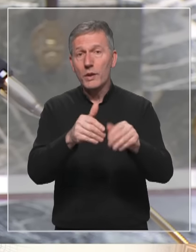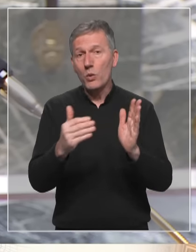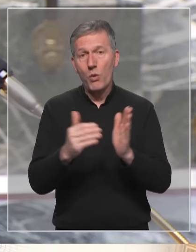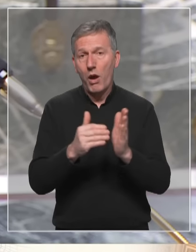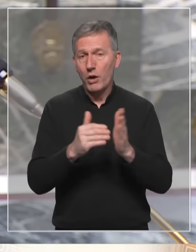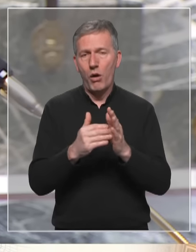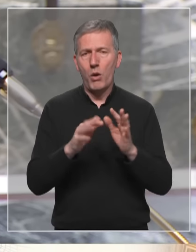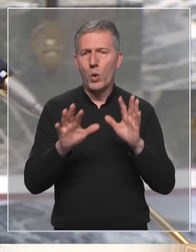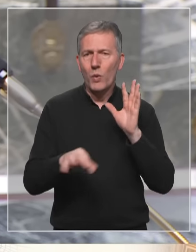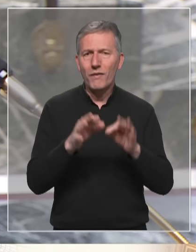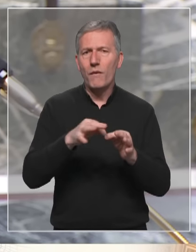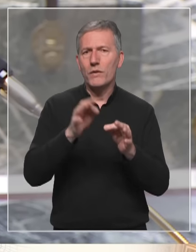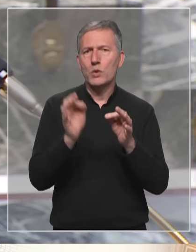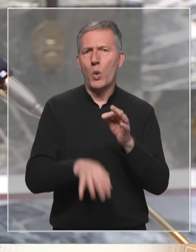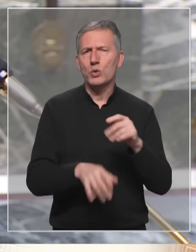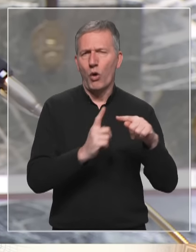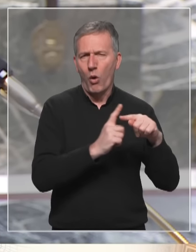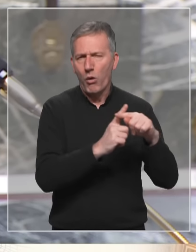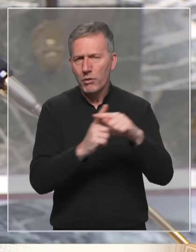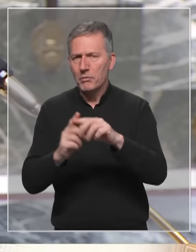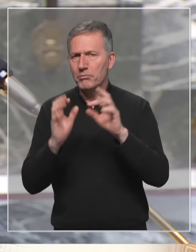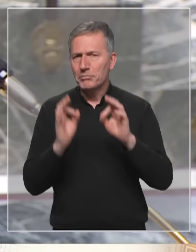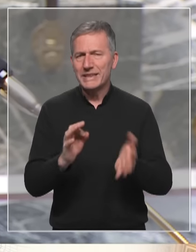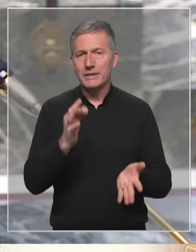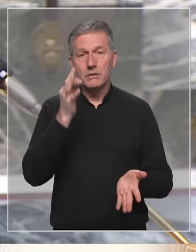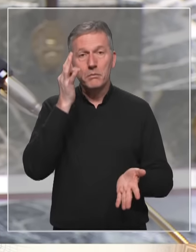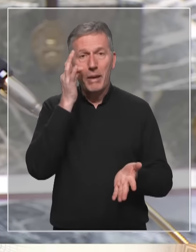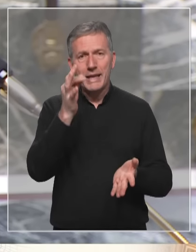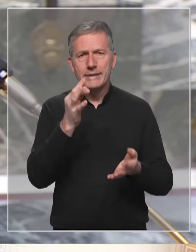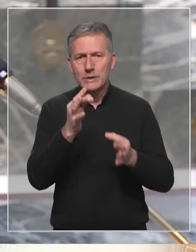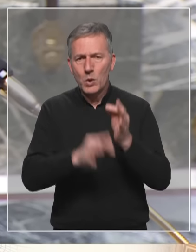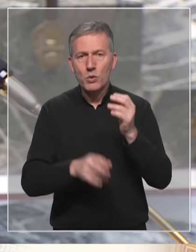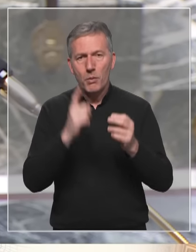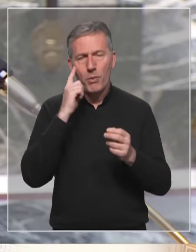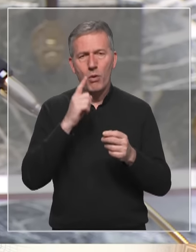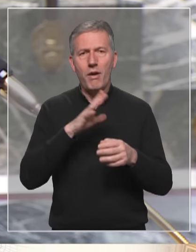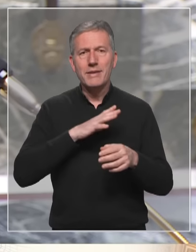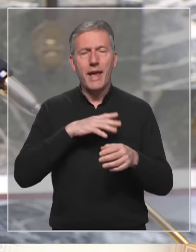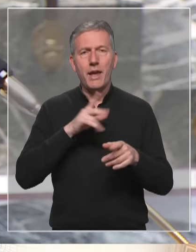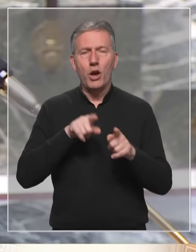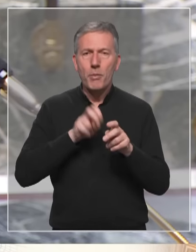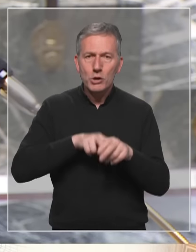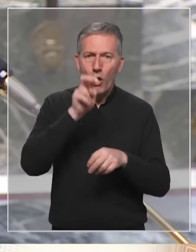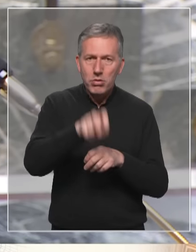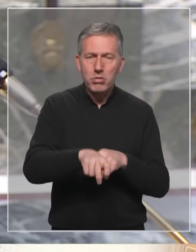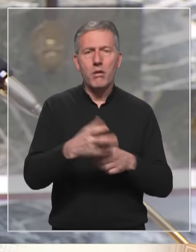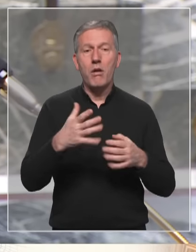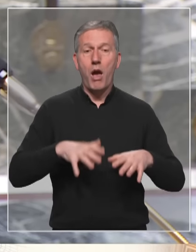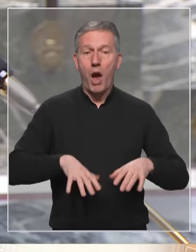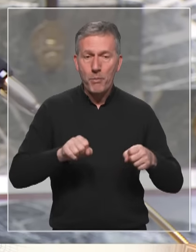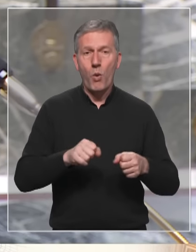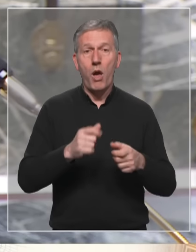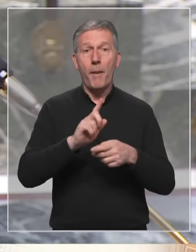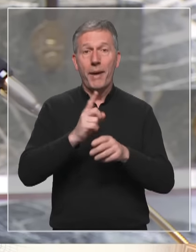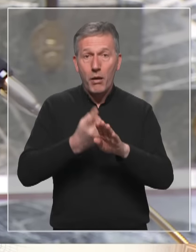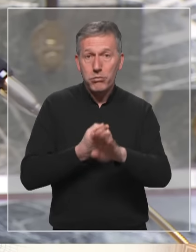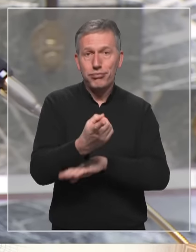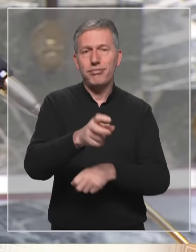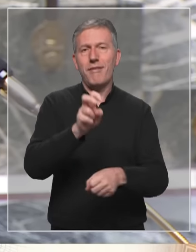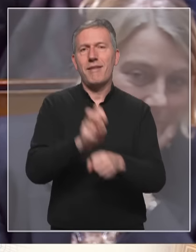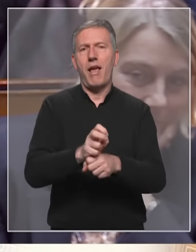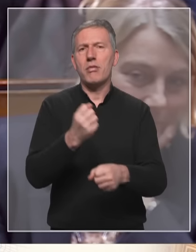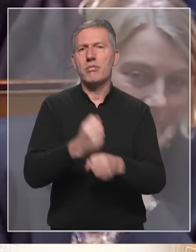les réponses ciblées, précises, pour permettre de passer la barrière de l'emploi et ensuite du maintien dans l'emploi.